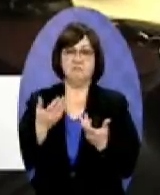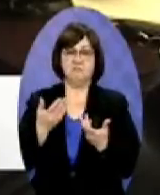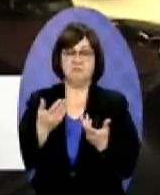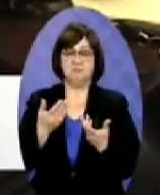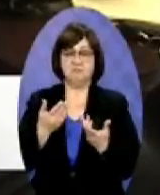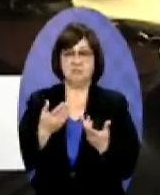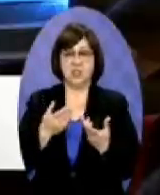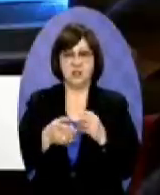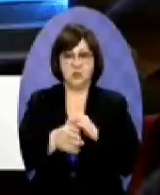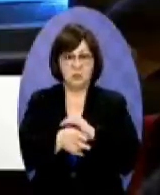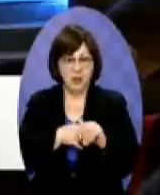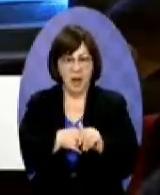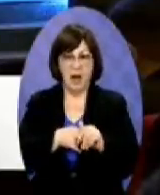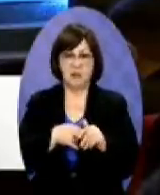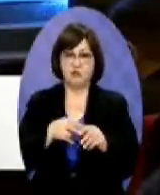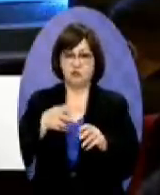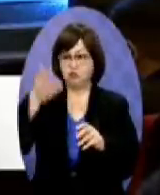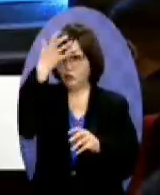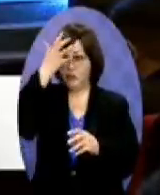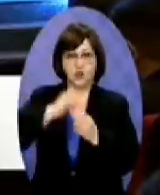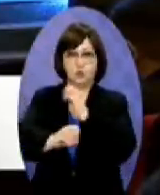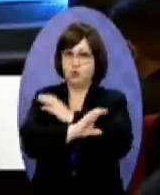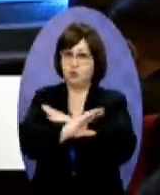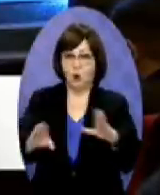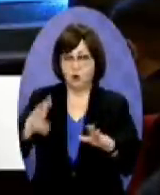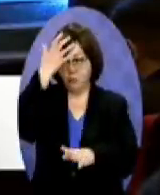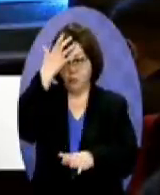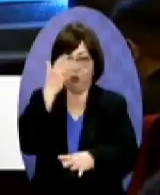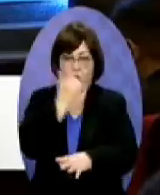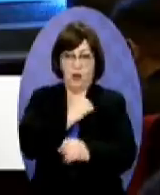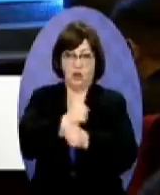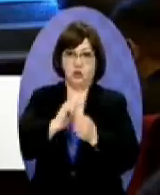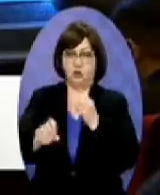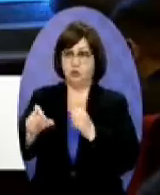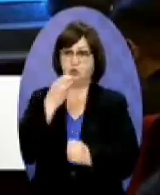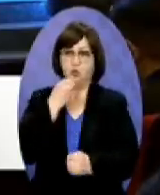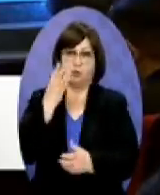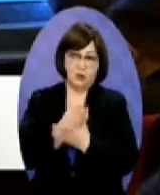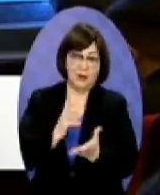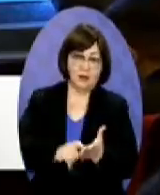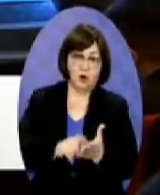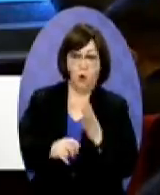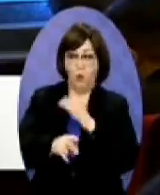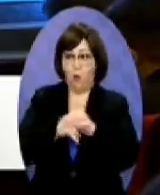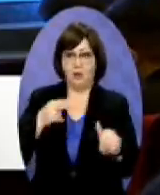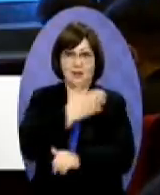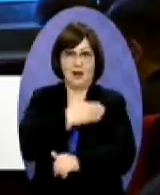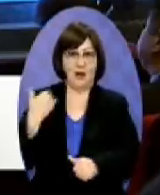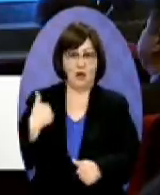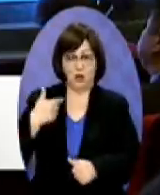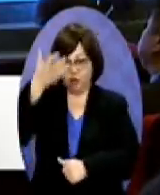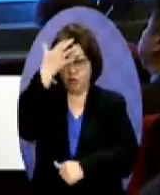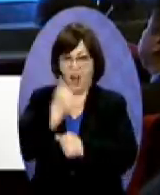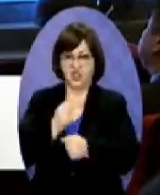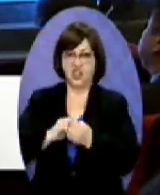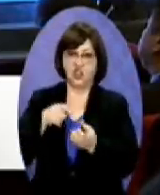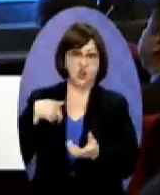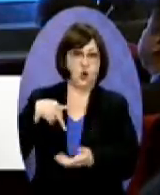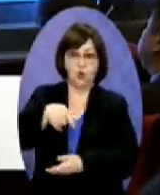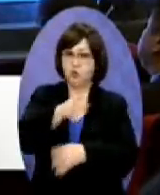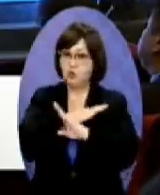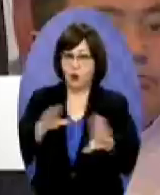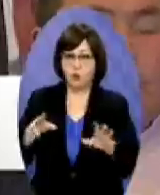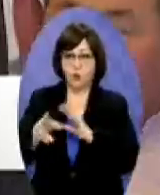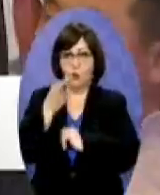өг гэж хэлж байгаа. Тийм учраас Монголын төр хулгайч нартай хатуу тэмцэнэ. Хулгайч дарга төрд ажиллаж болохгүй. Худалч дарга төрд